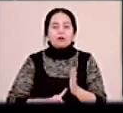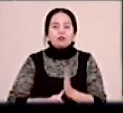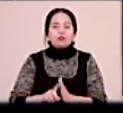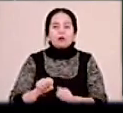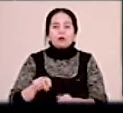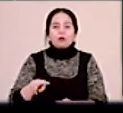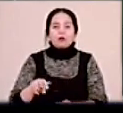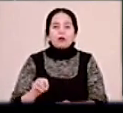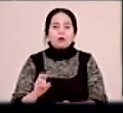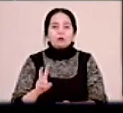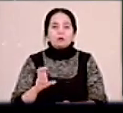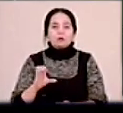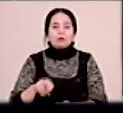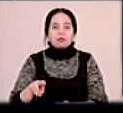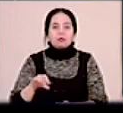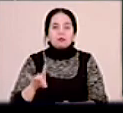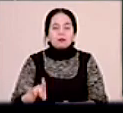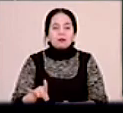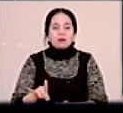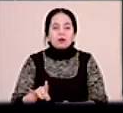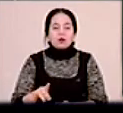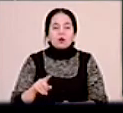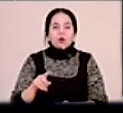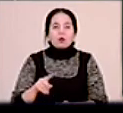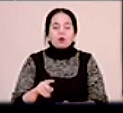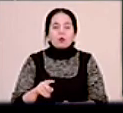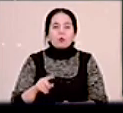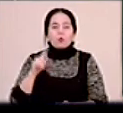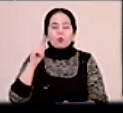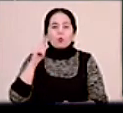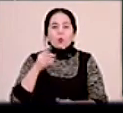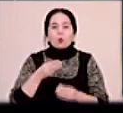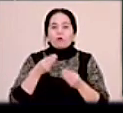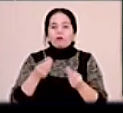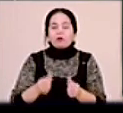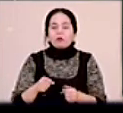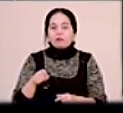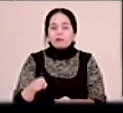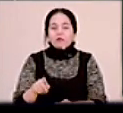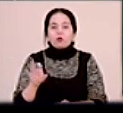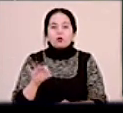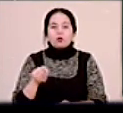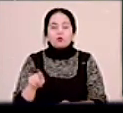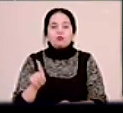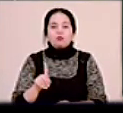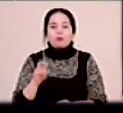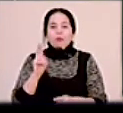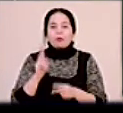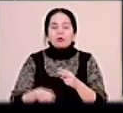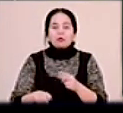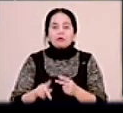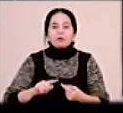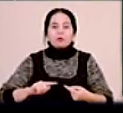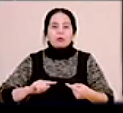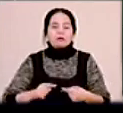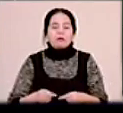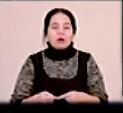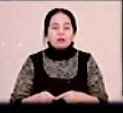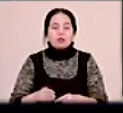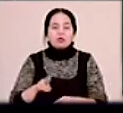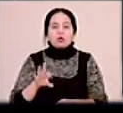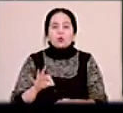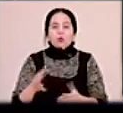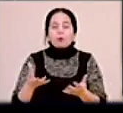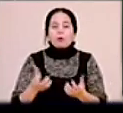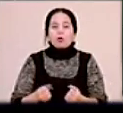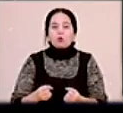Сначала Александр Македонский уведомил Спитамена о том, что если тот прекратит сопротивление, то